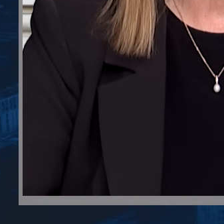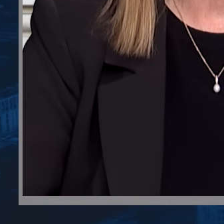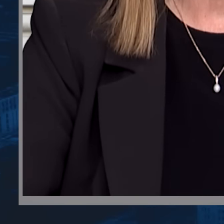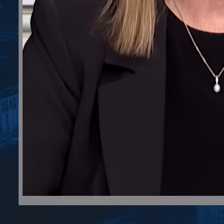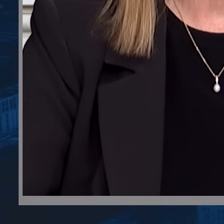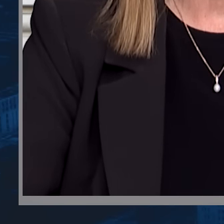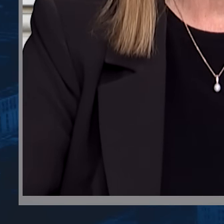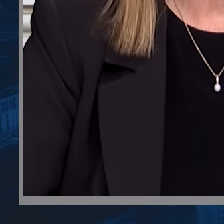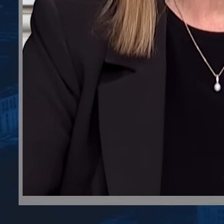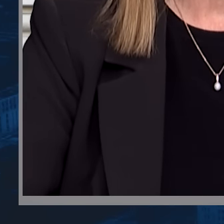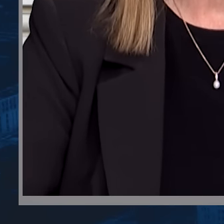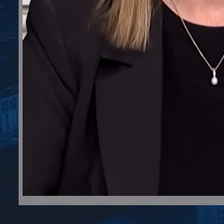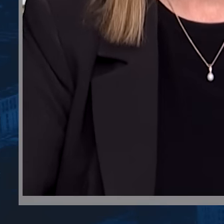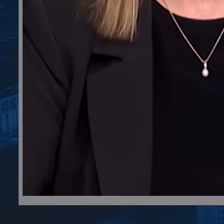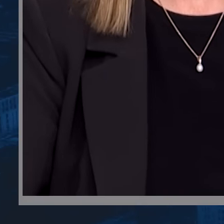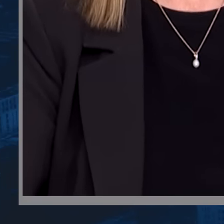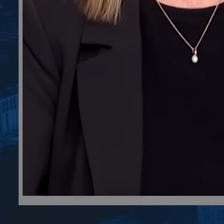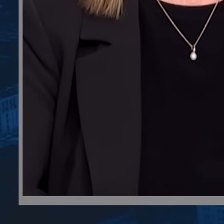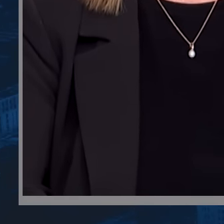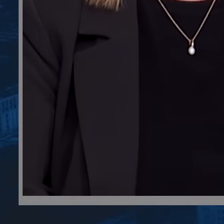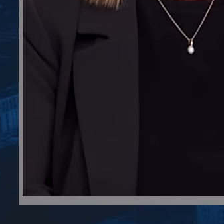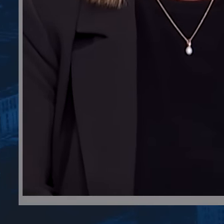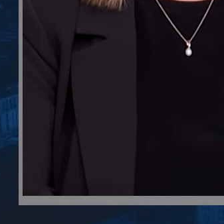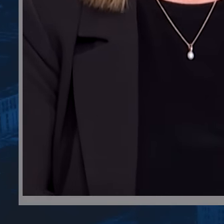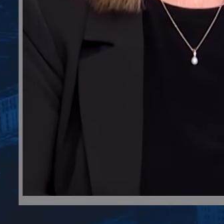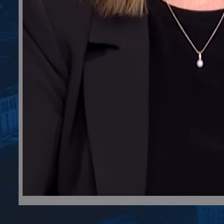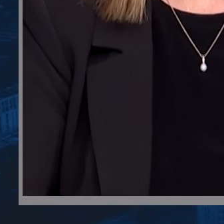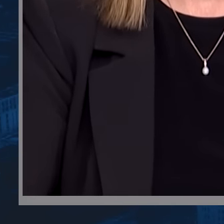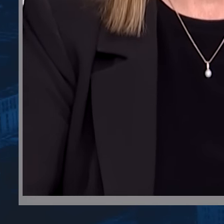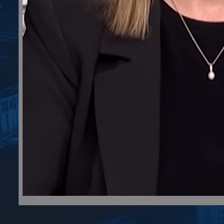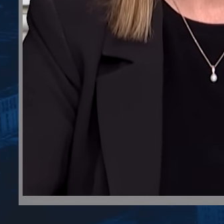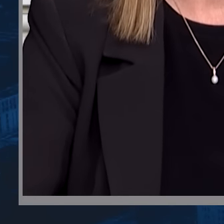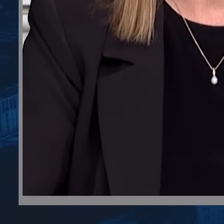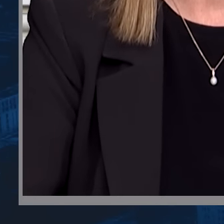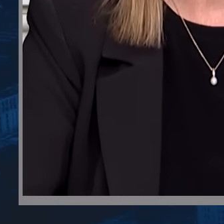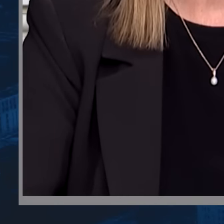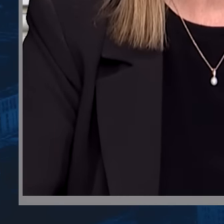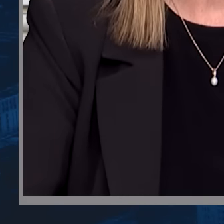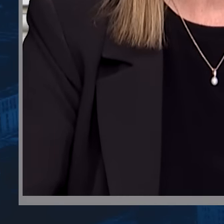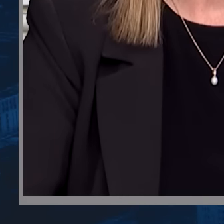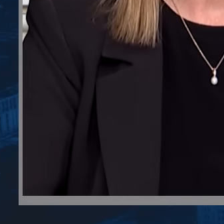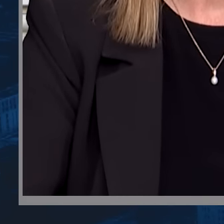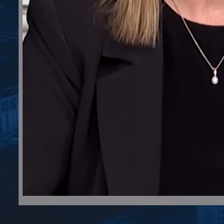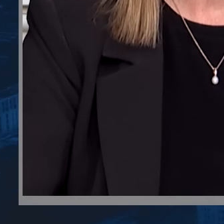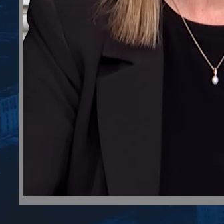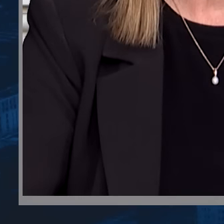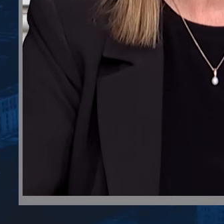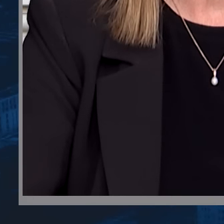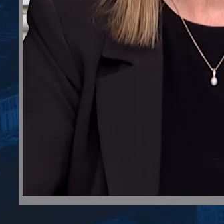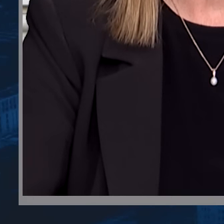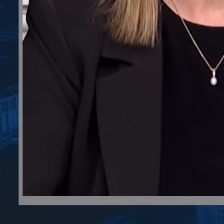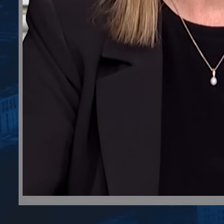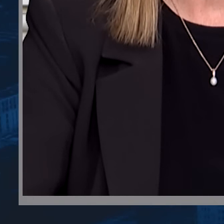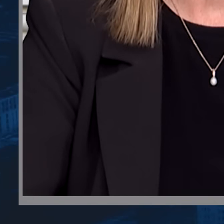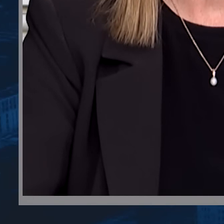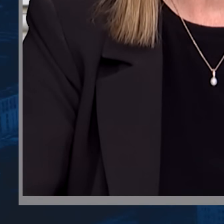znajdującego się za zaporą po stronie białoruskiej, który chciał się tutaj przedostać. I ten żołnierz własną piersią bronił naszych